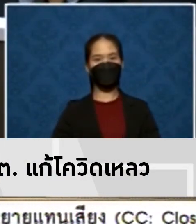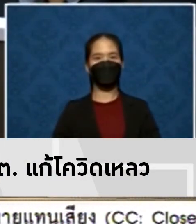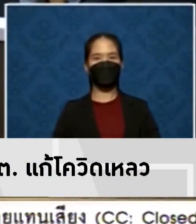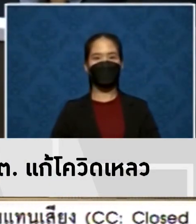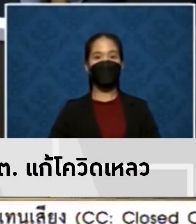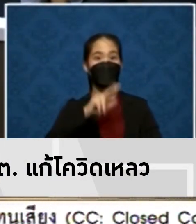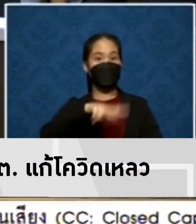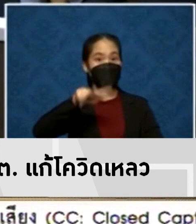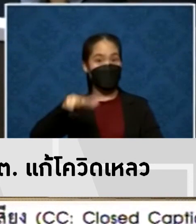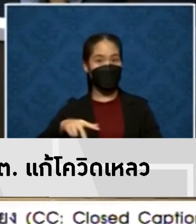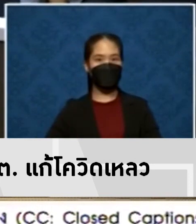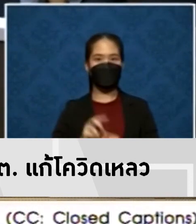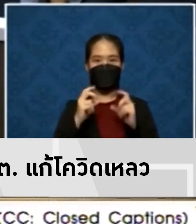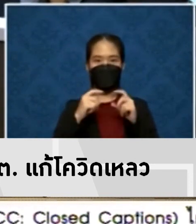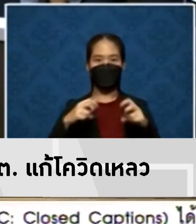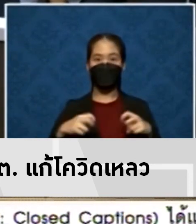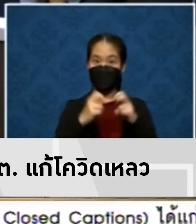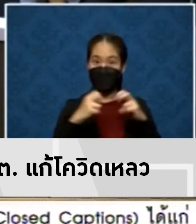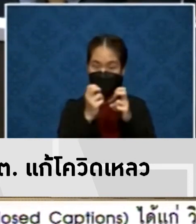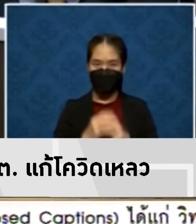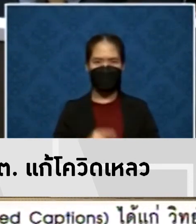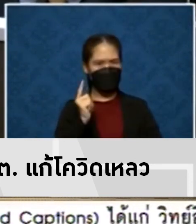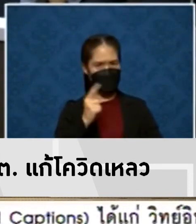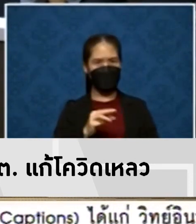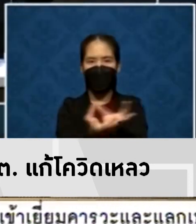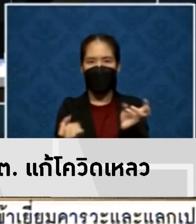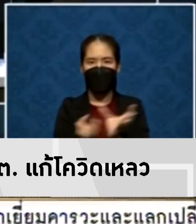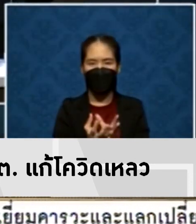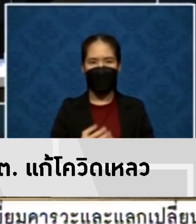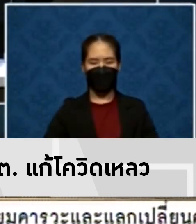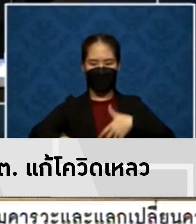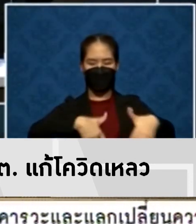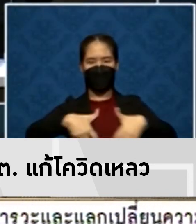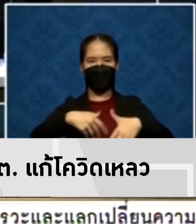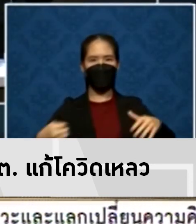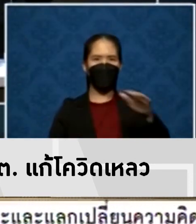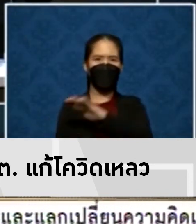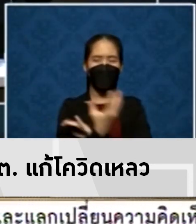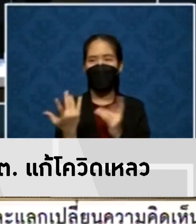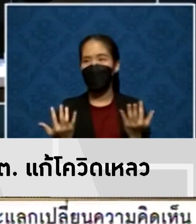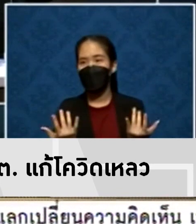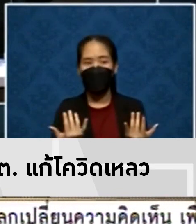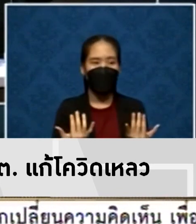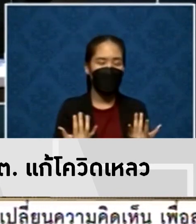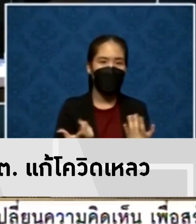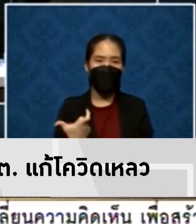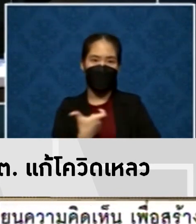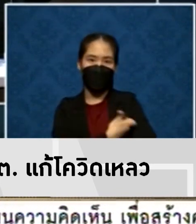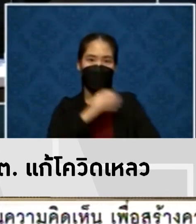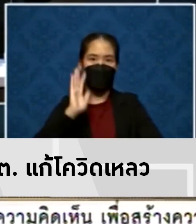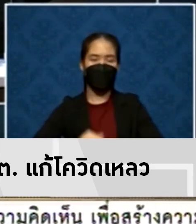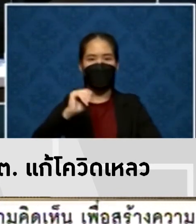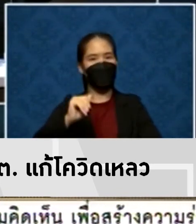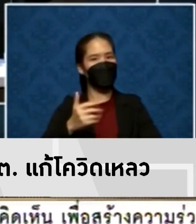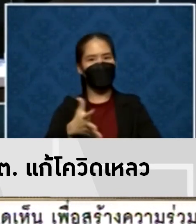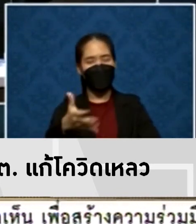แสวงหาผลประโยชน์ทางการเมืองโดยอาศัยตำแหน่งหน้าที่ของตนมาด้วย ครับ ก็เข้าไปในแหล่งไอ้ใบมุกจะเป็นต้นตอการแพร่ระ